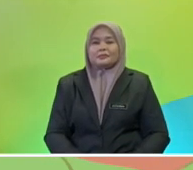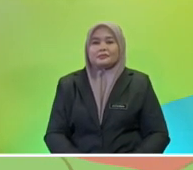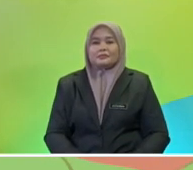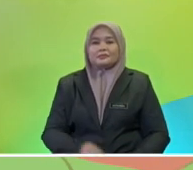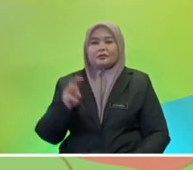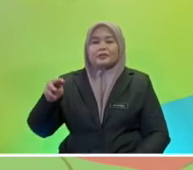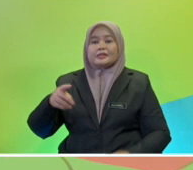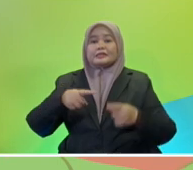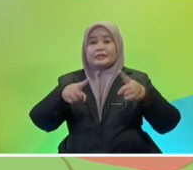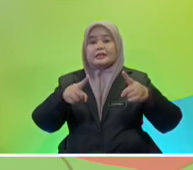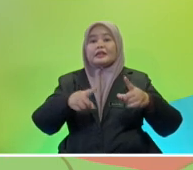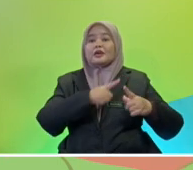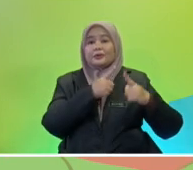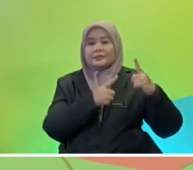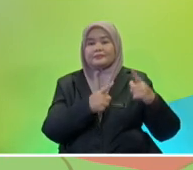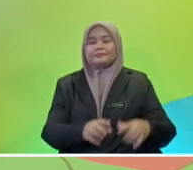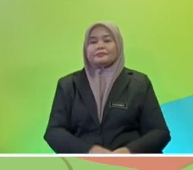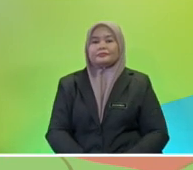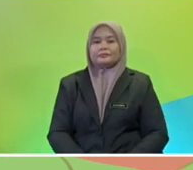Kampung Baru